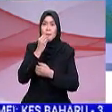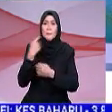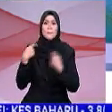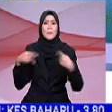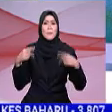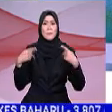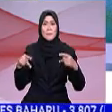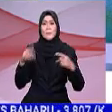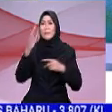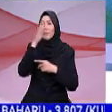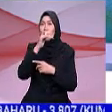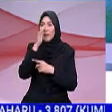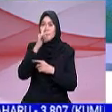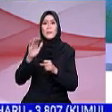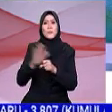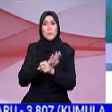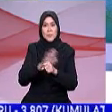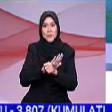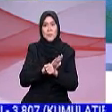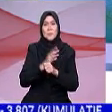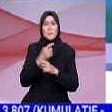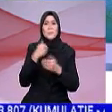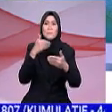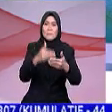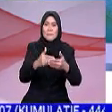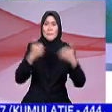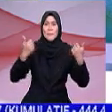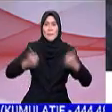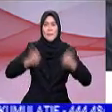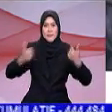dan pasar di Melaka mencukupi menjelang Aidilfitri.